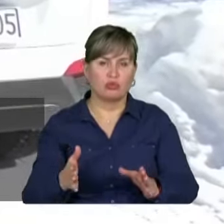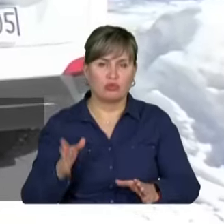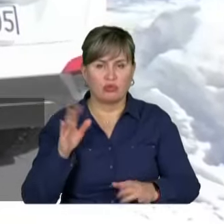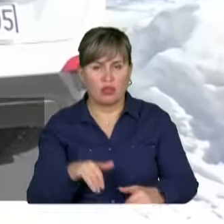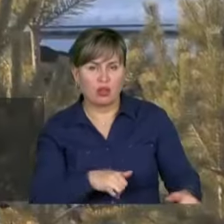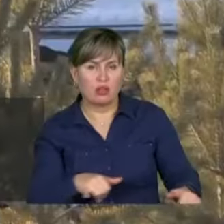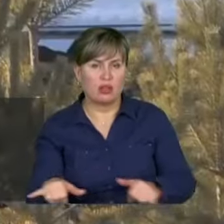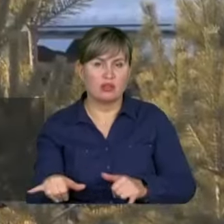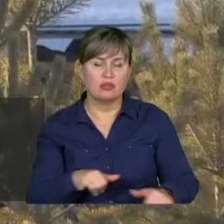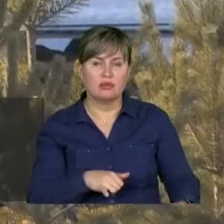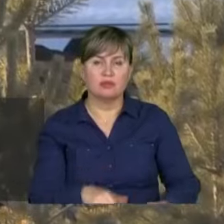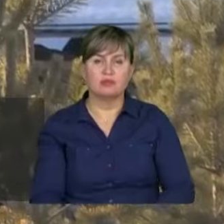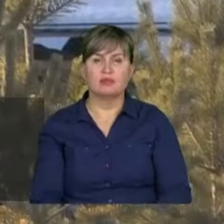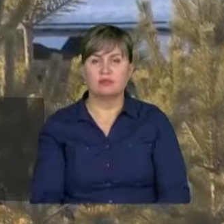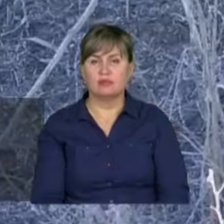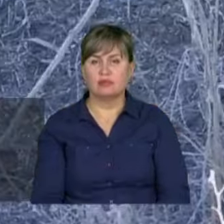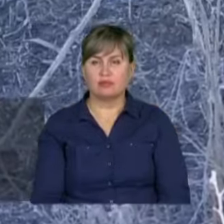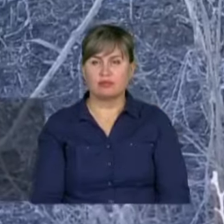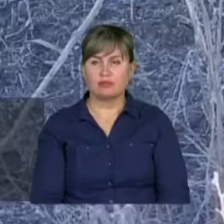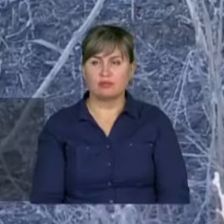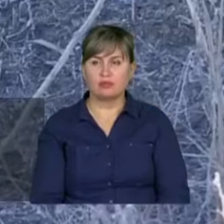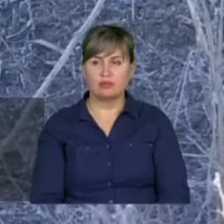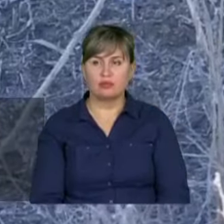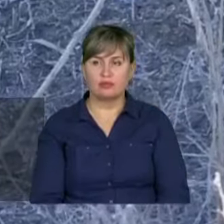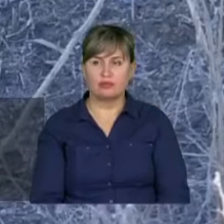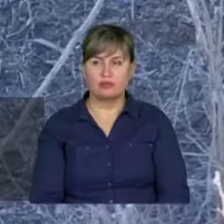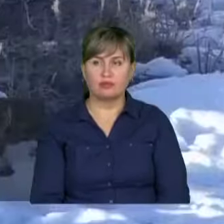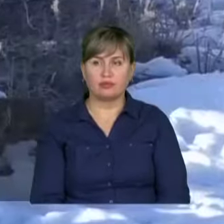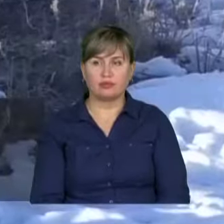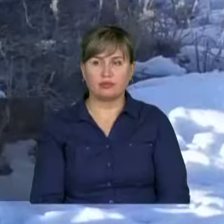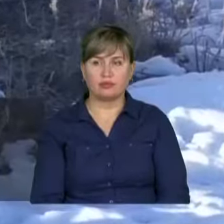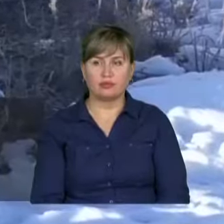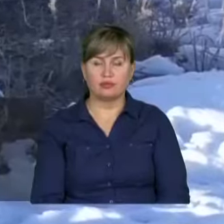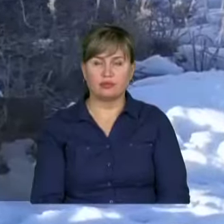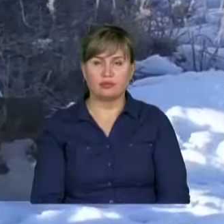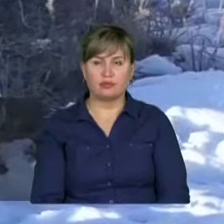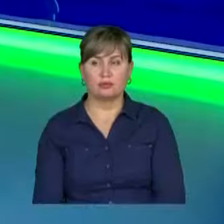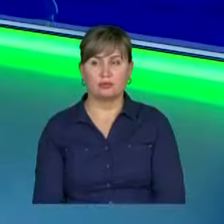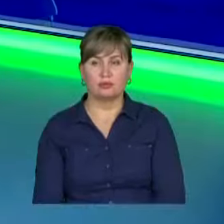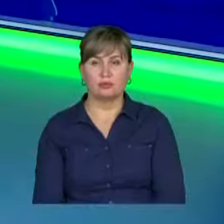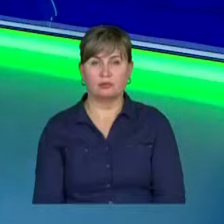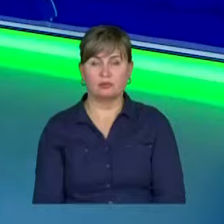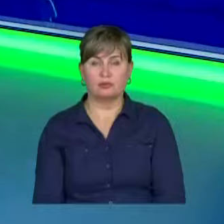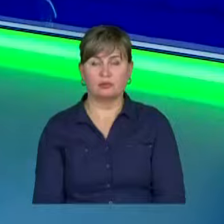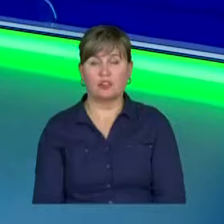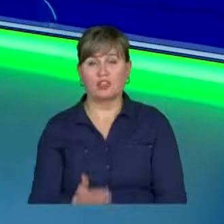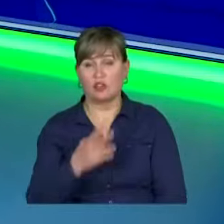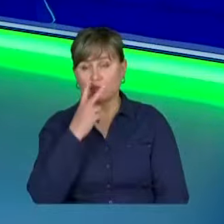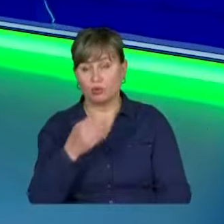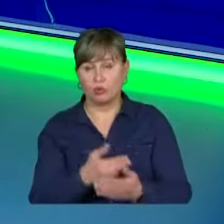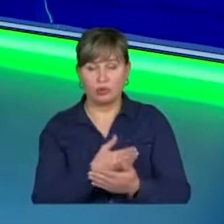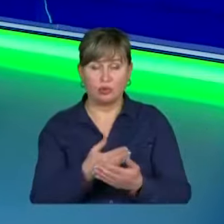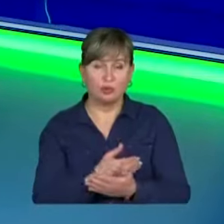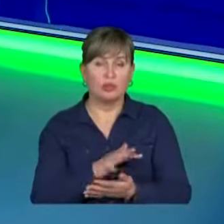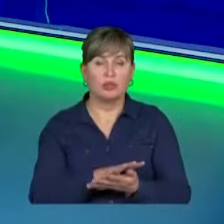таскать бидоны с живительной влагой. Диас Махамбетов, Диана Турлыбек, Мирас Анитов, телеканал Алматы. Вы смотрите новости, и вот что